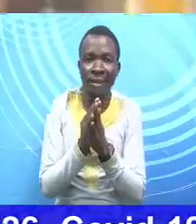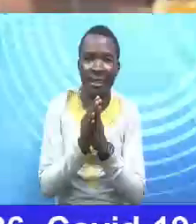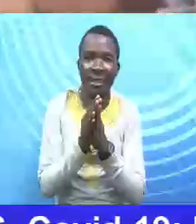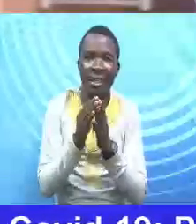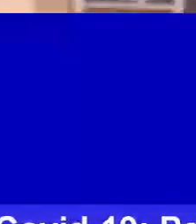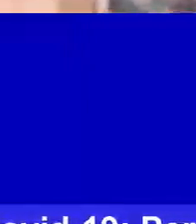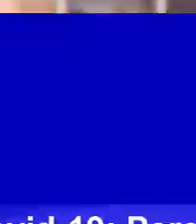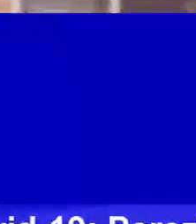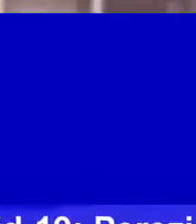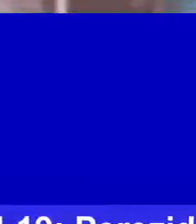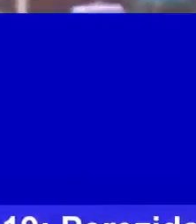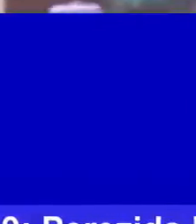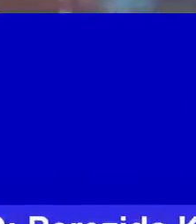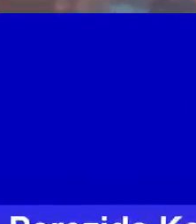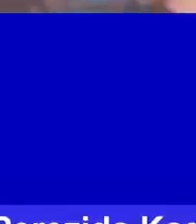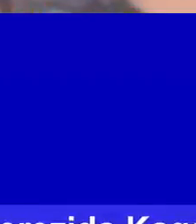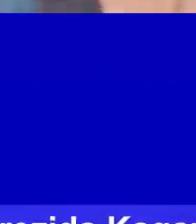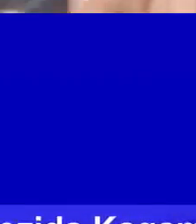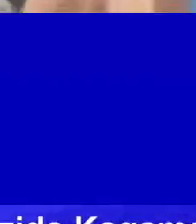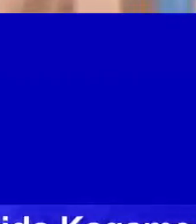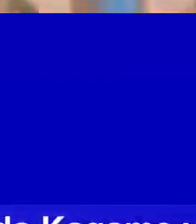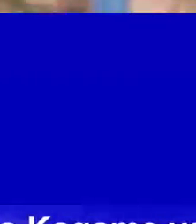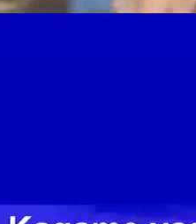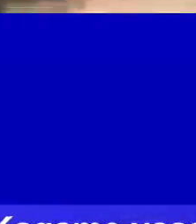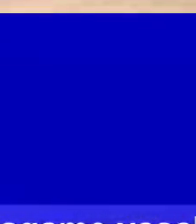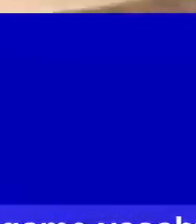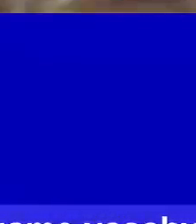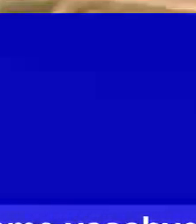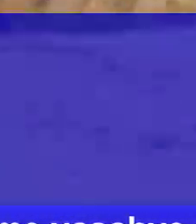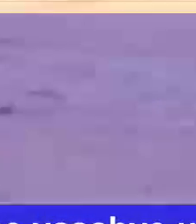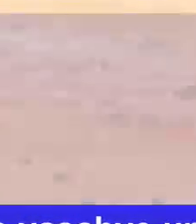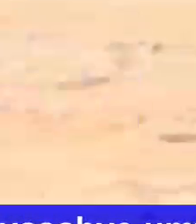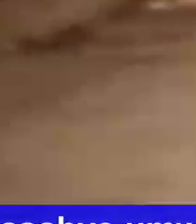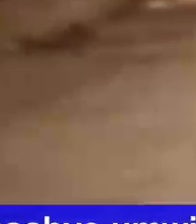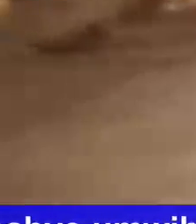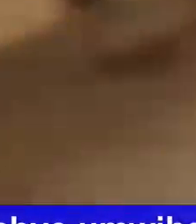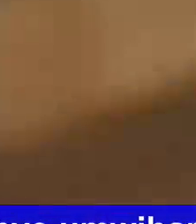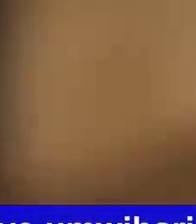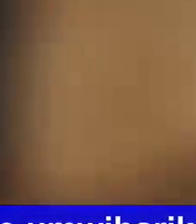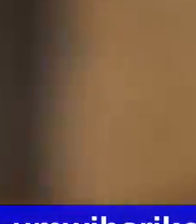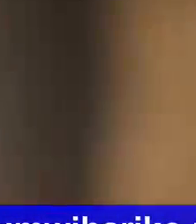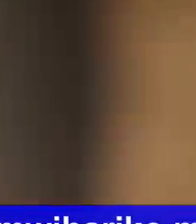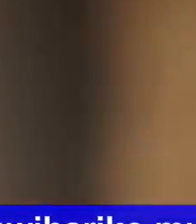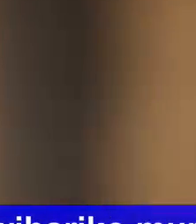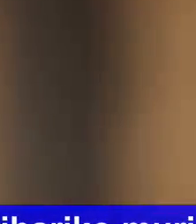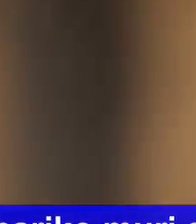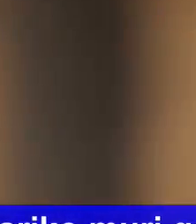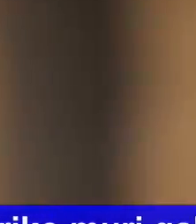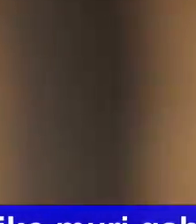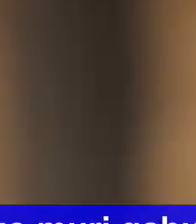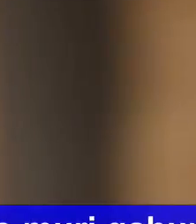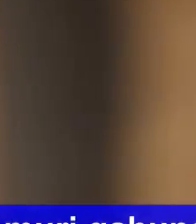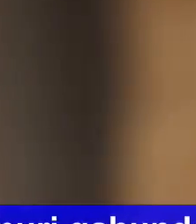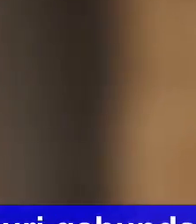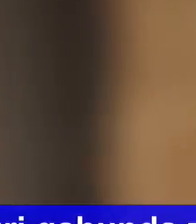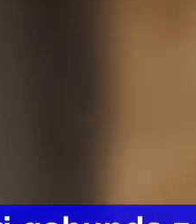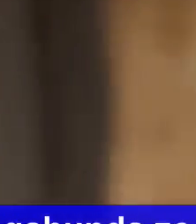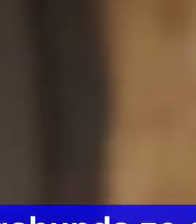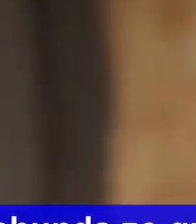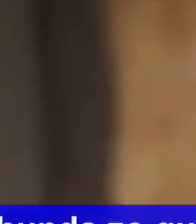Mu masasa moya n'igice z'umugoroba wo kuri iki cyumweru mu mudugudu wavuganya nani mu kagari ka Rwesero mu murenge wa Kigali wa karere ka